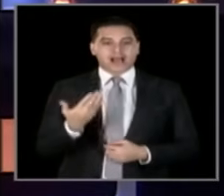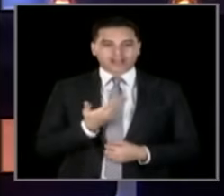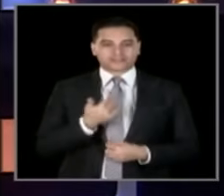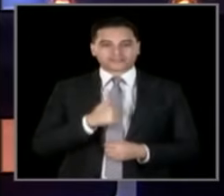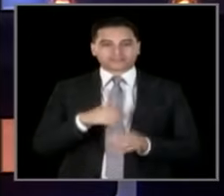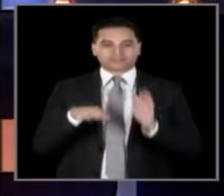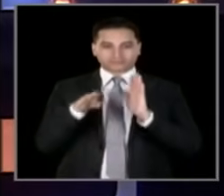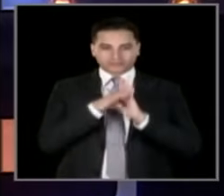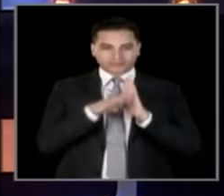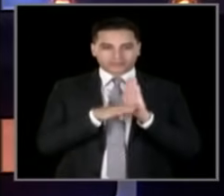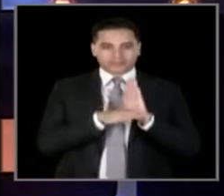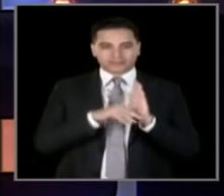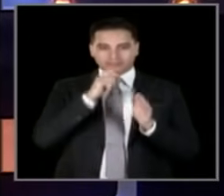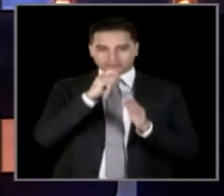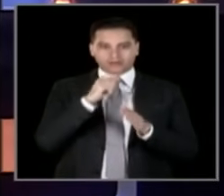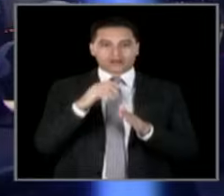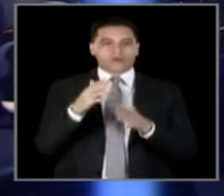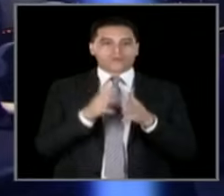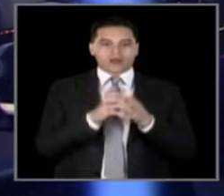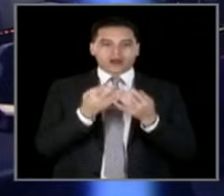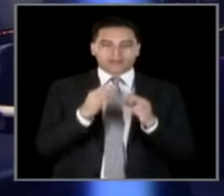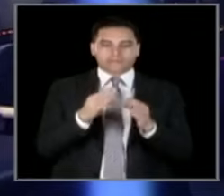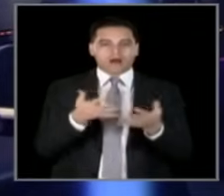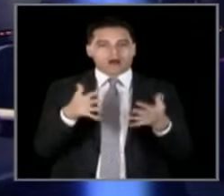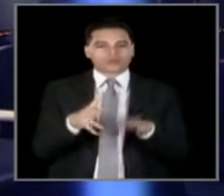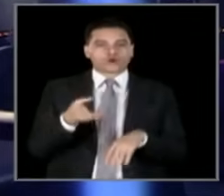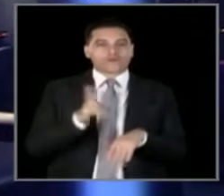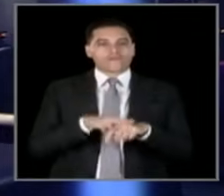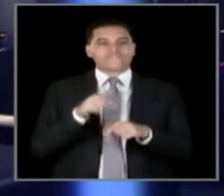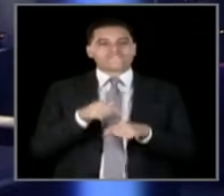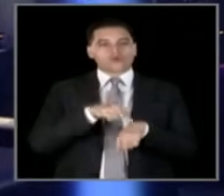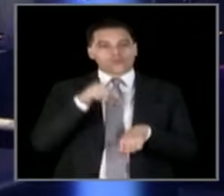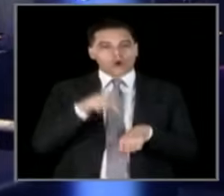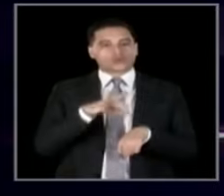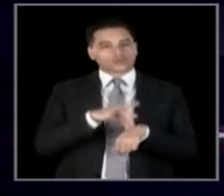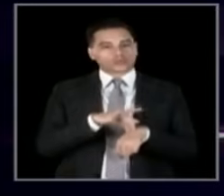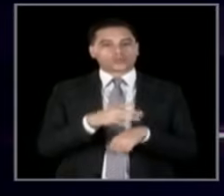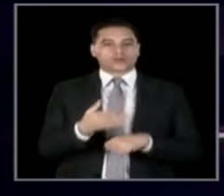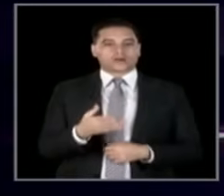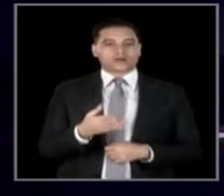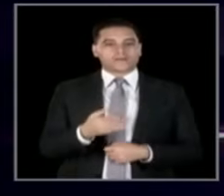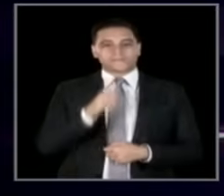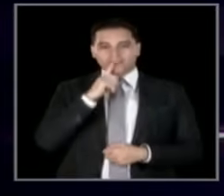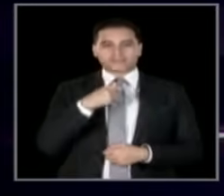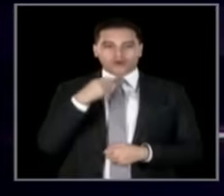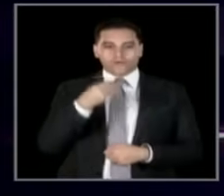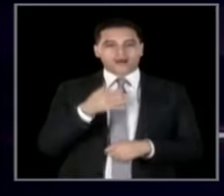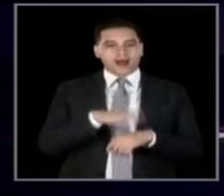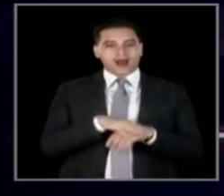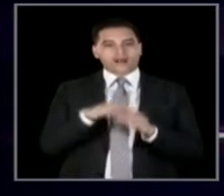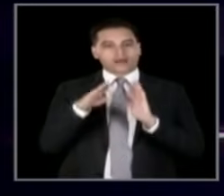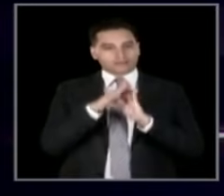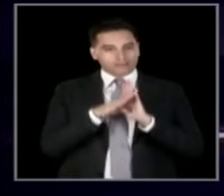انضباط أكتر وفي نظام، وفي نفس الوقت يعني هبقى دكتورة برضه. بس عجبني موضوع ان انت بتتكلمي في